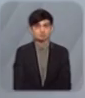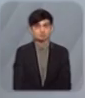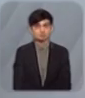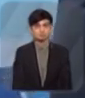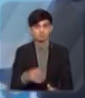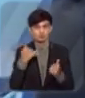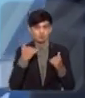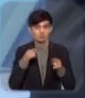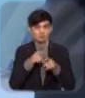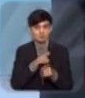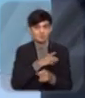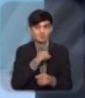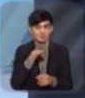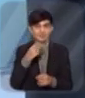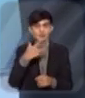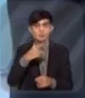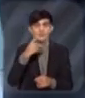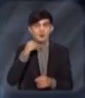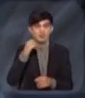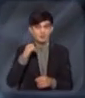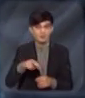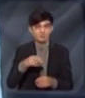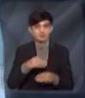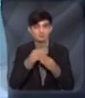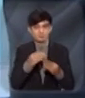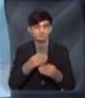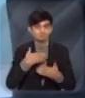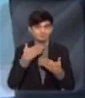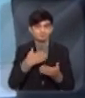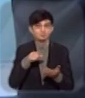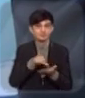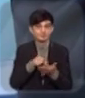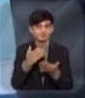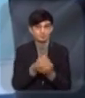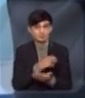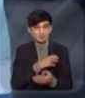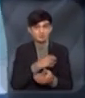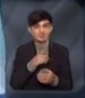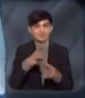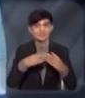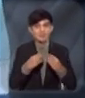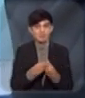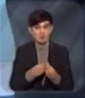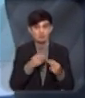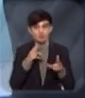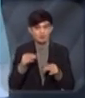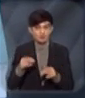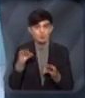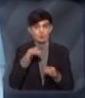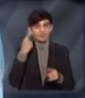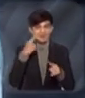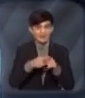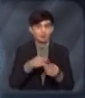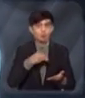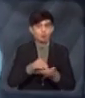это чудо. Сіздерді 31-ші арна халықтық жыл қорытындысы жобасының жеңімпазы болуларыңызбен құттықтайды. Отбасыларыңызға тұрмыстық техника сатып алу